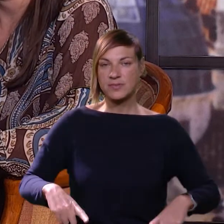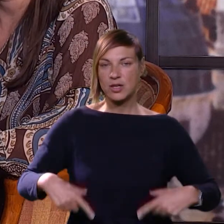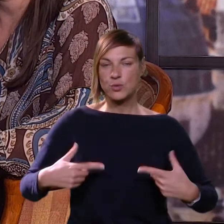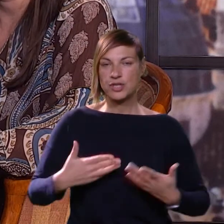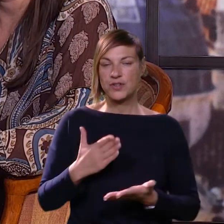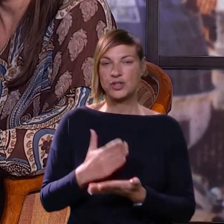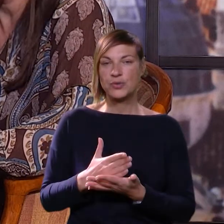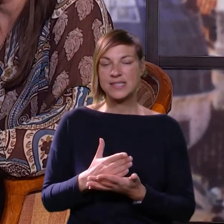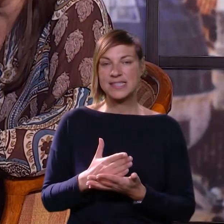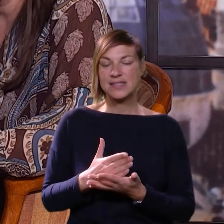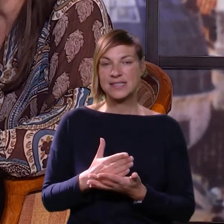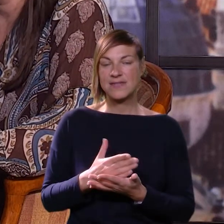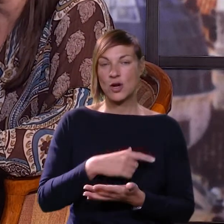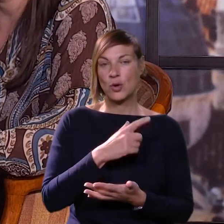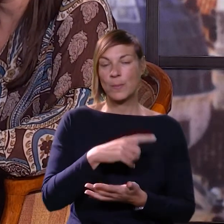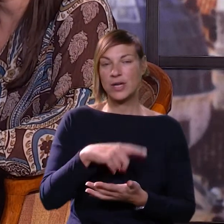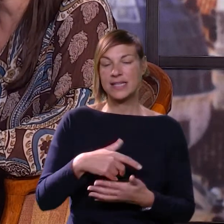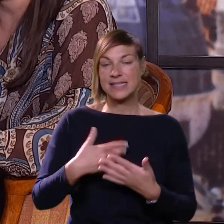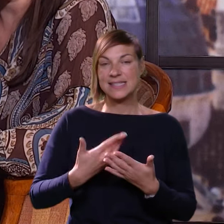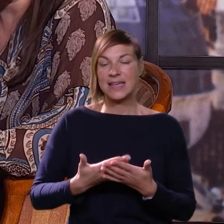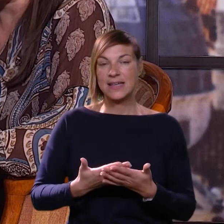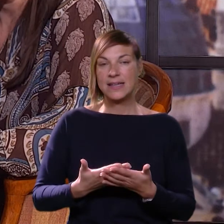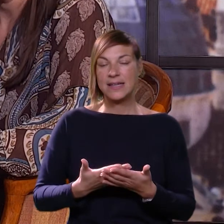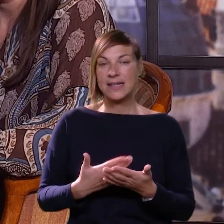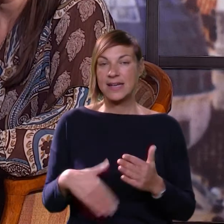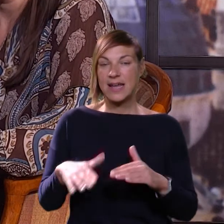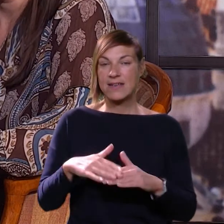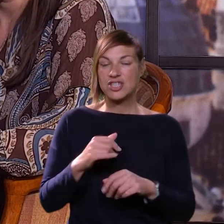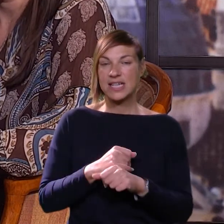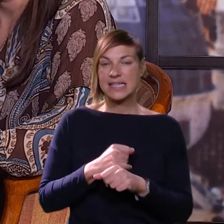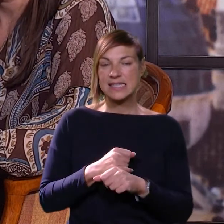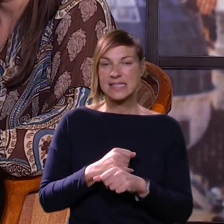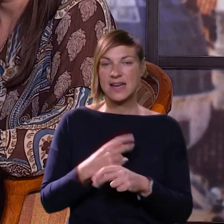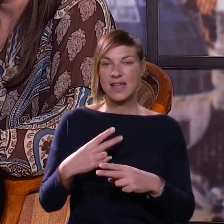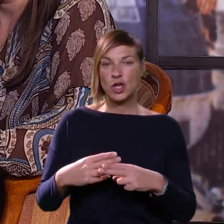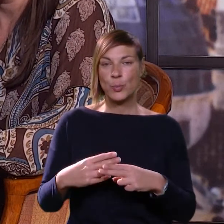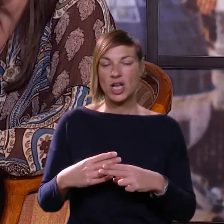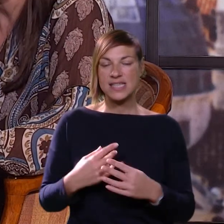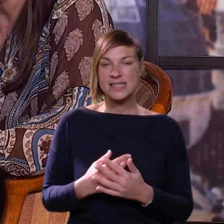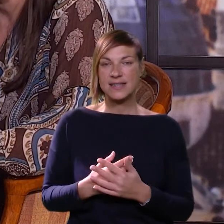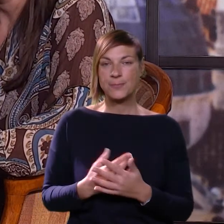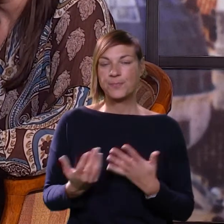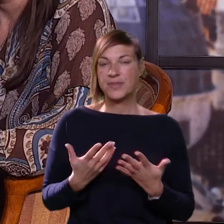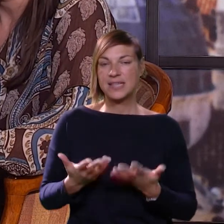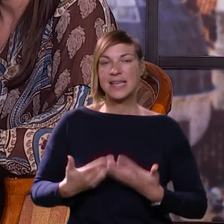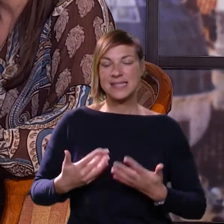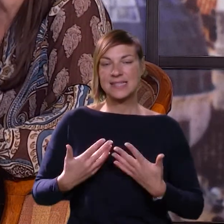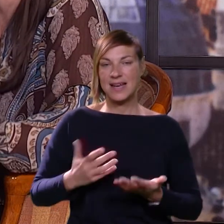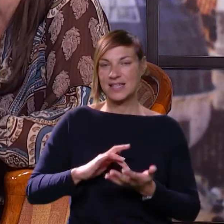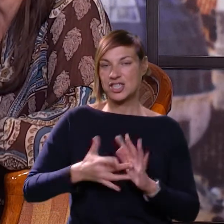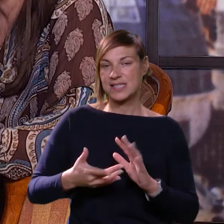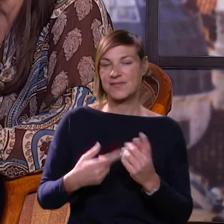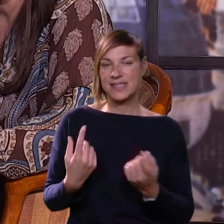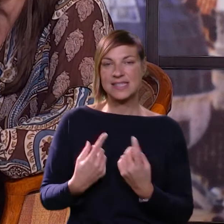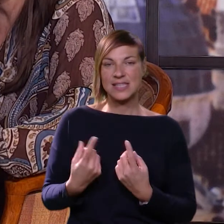u životu svakog pojedinca, pogotovo kad se radi o nekoj bolesti, gdje se